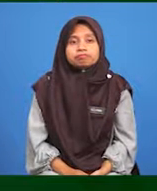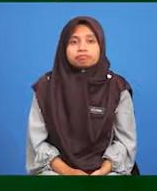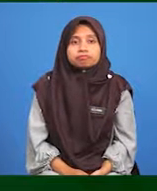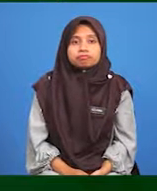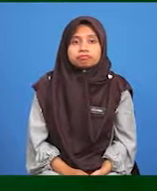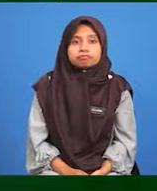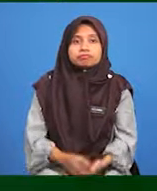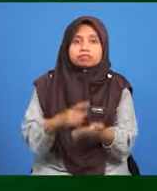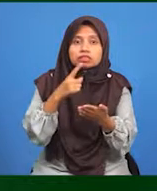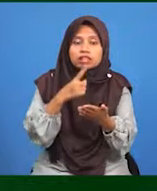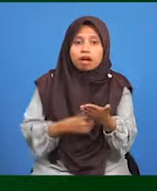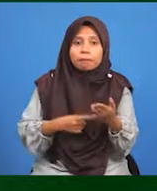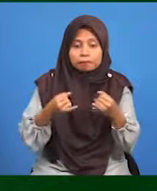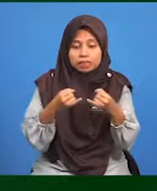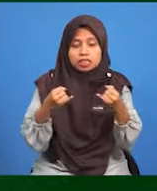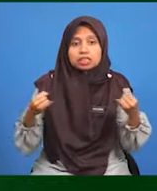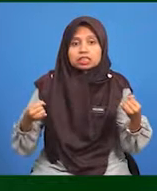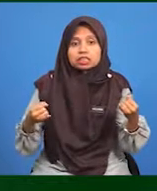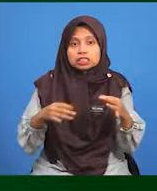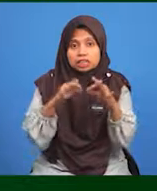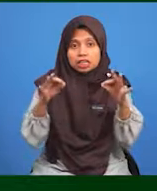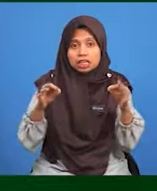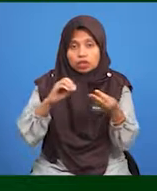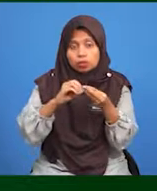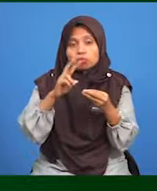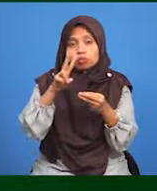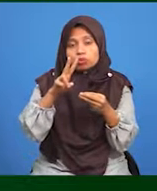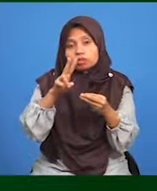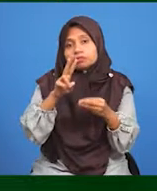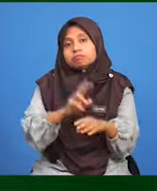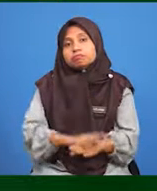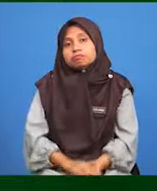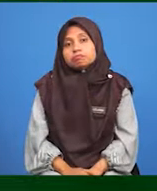apakah jenis ayat hanya kedua pula murid-murid